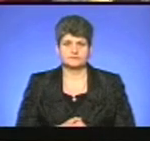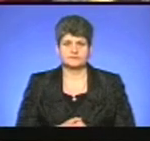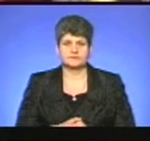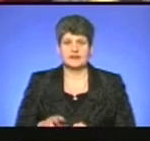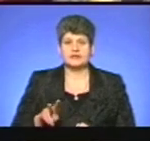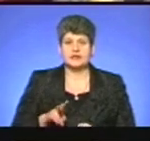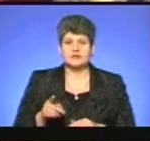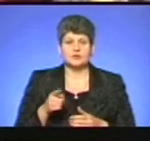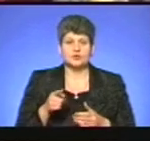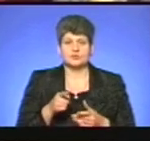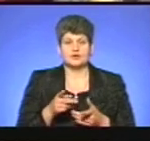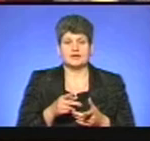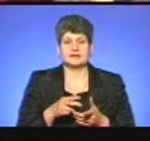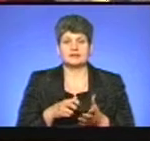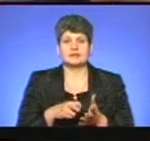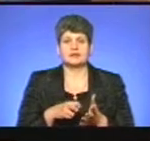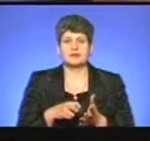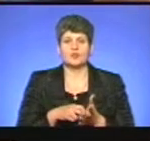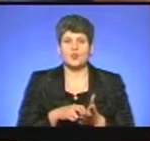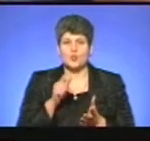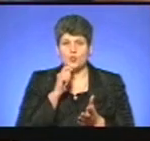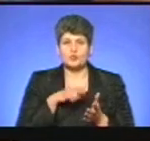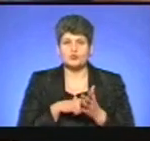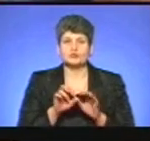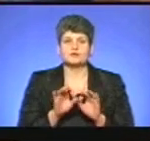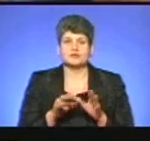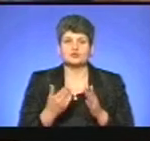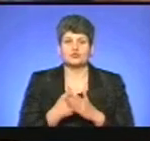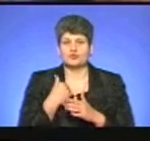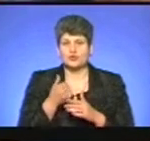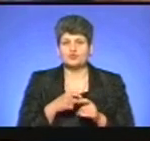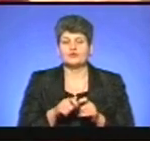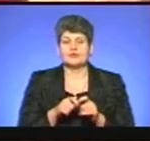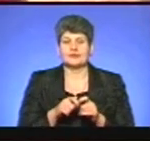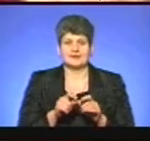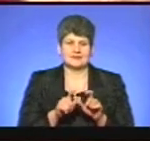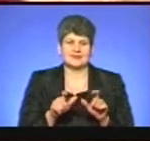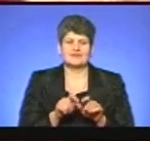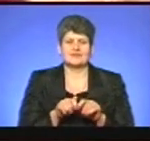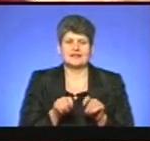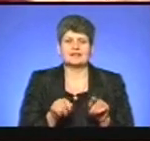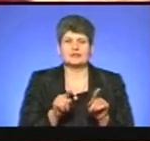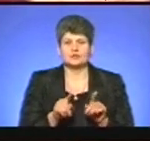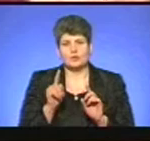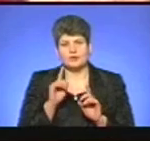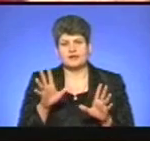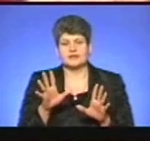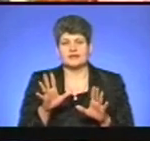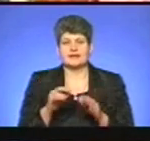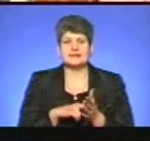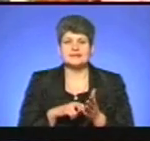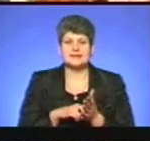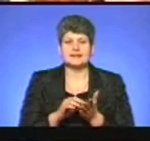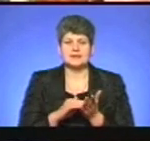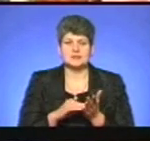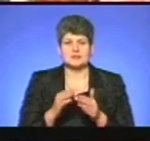Директор Тернопільської дирекції «Укрпошти» розповіла, новорічну резиденцію відкрили для того, щоб популяризувати листи, написані від руки. Каже,